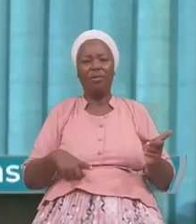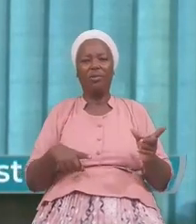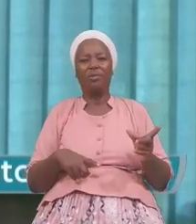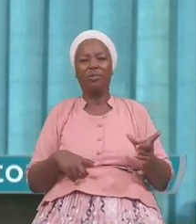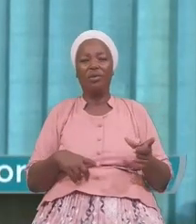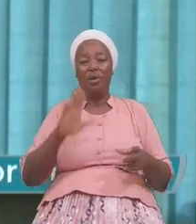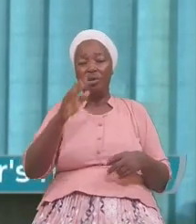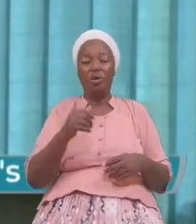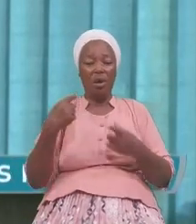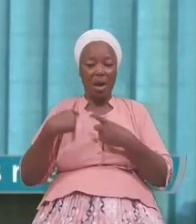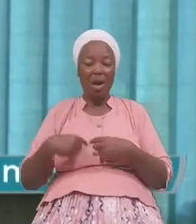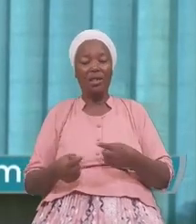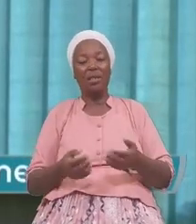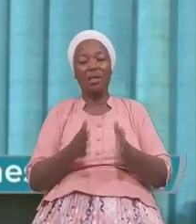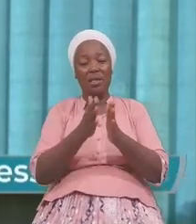cœur.